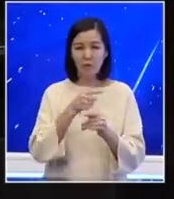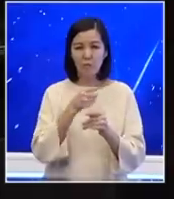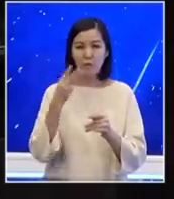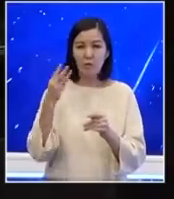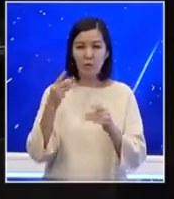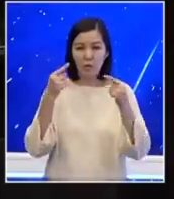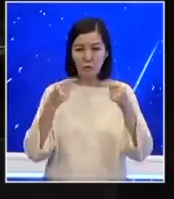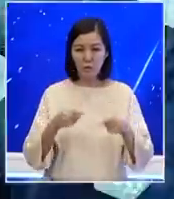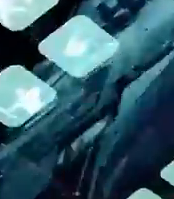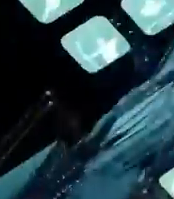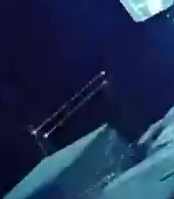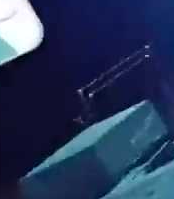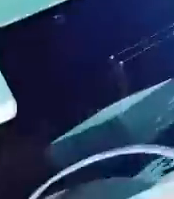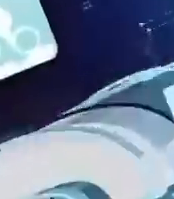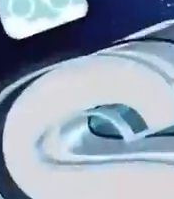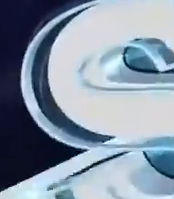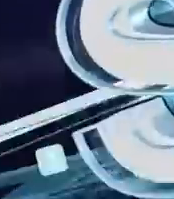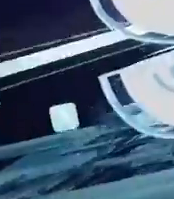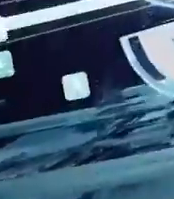дейін төмендейді.